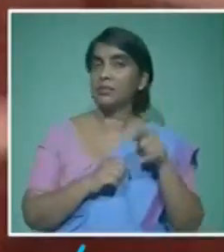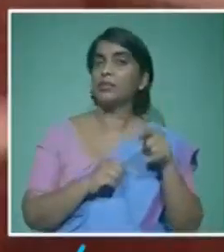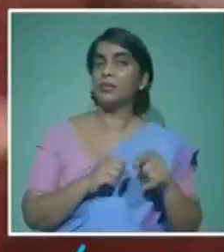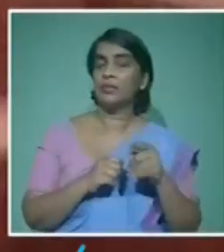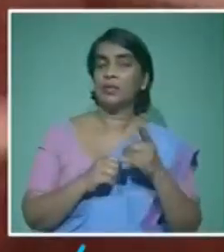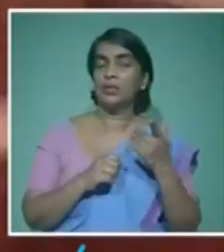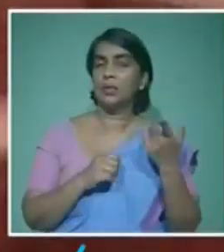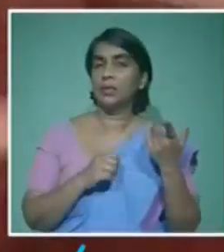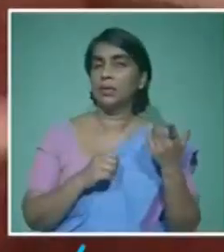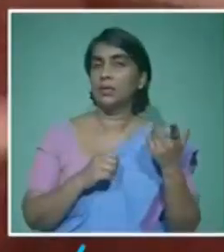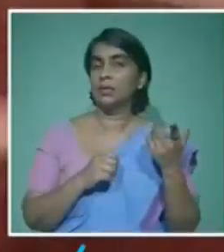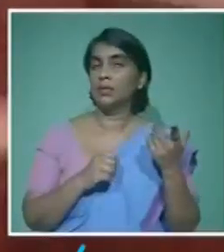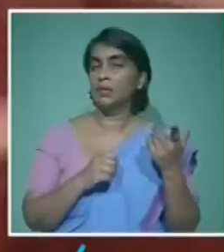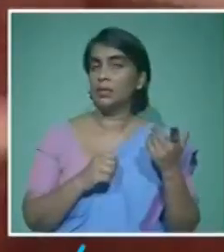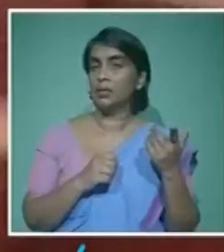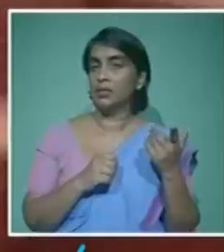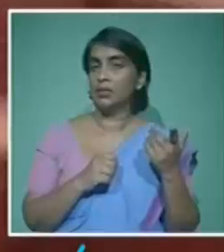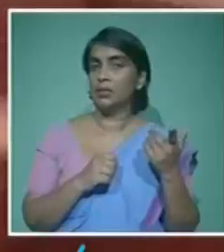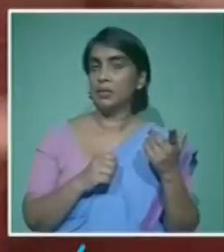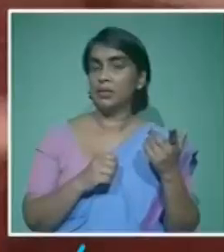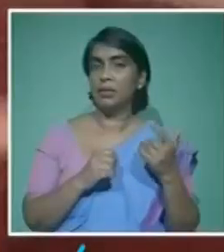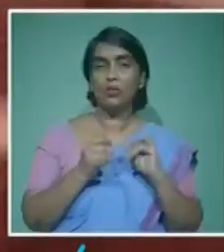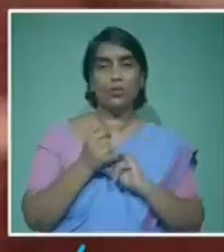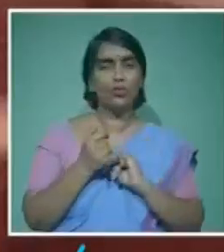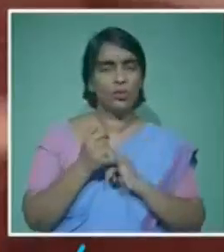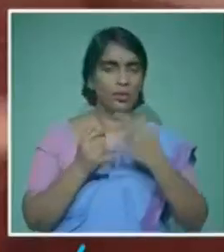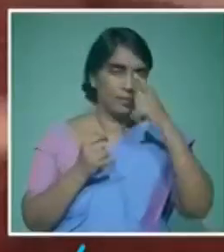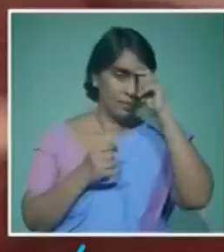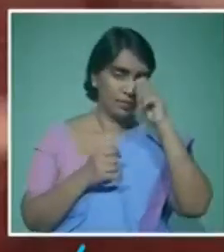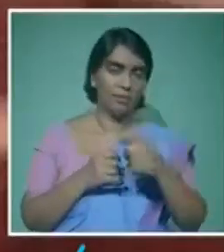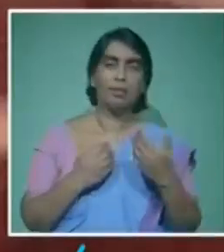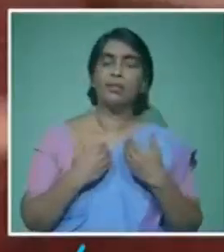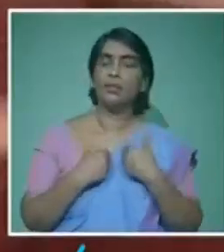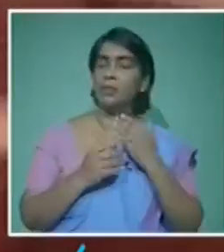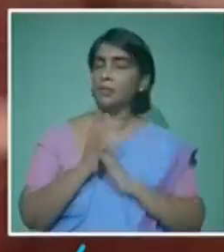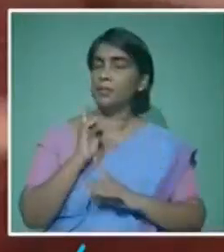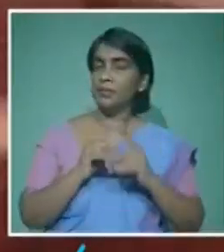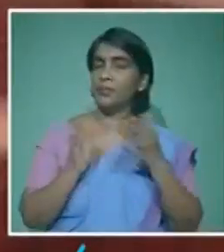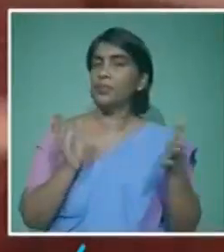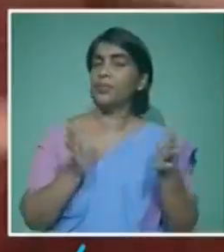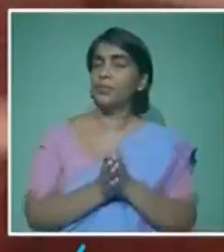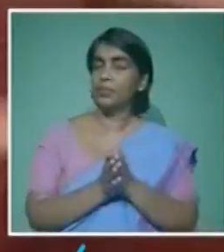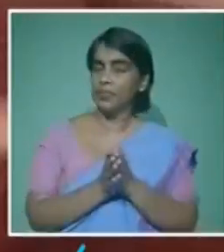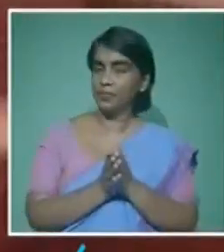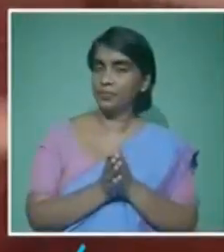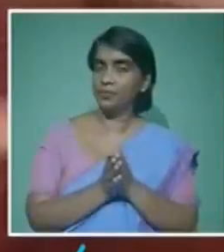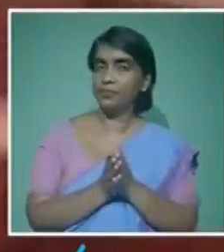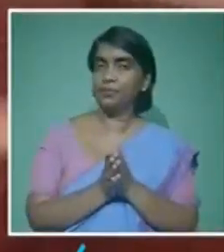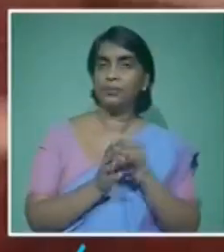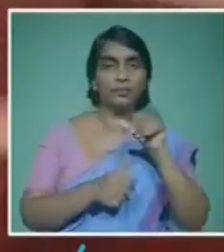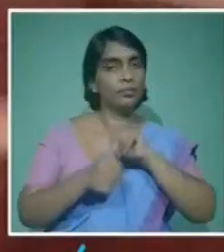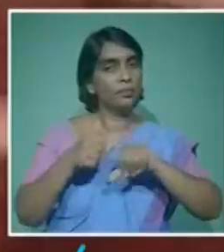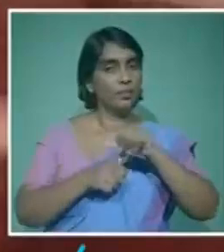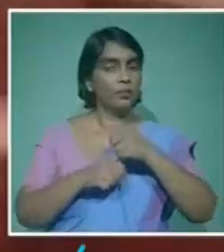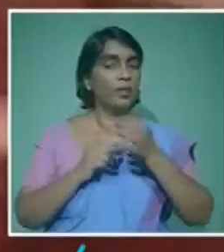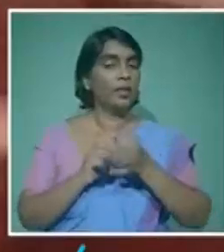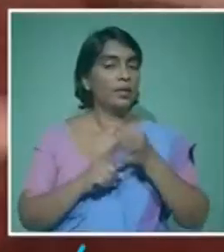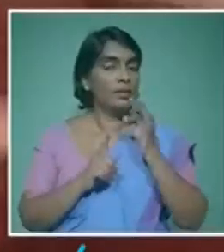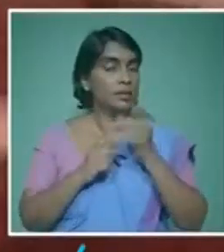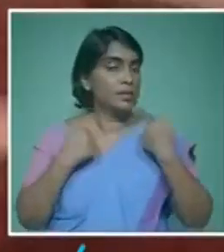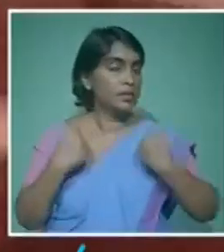உள்ளடங்களாக திணைக்களத்தின் அனைத்து அதிகாரிகளுக்கும் எமது அமைச்சின் கீழுள்ள ஏனைய நிறுவனங்களின் தலைவர்கள் உள்ளடங்களாக